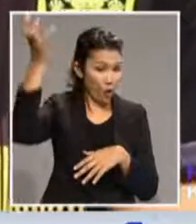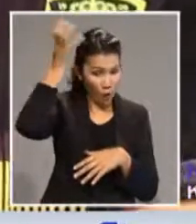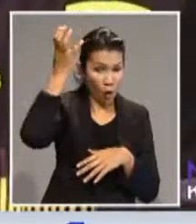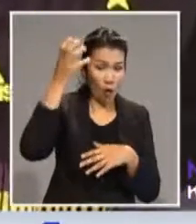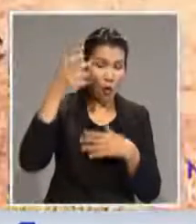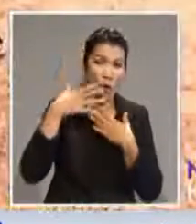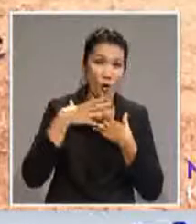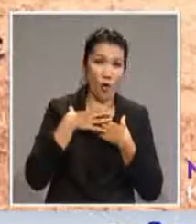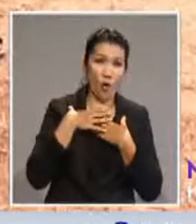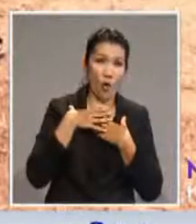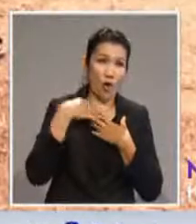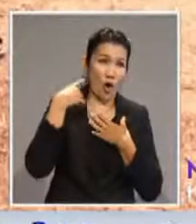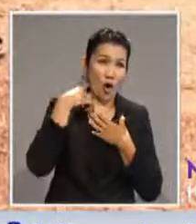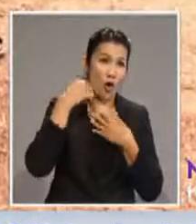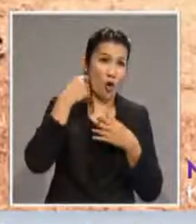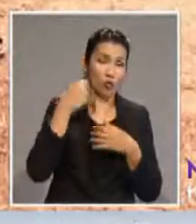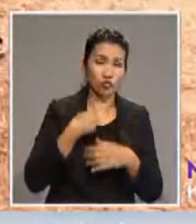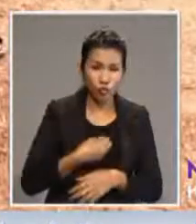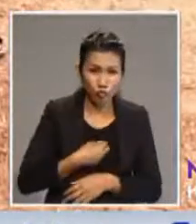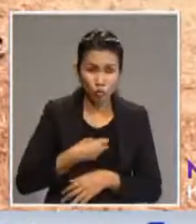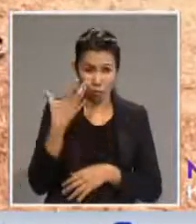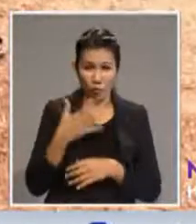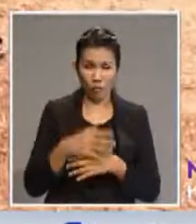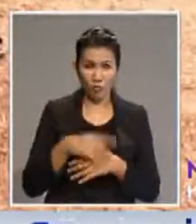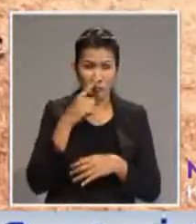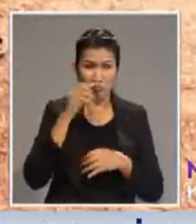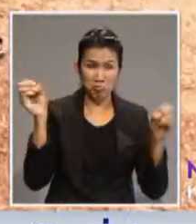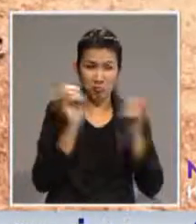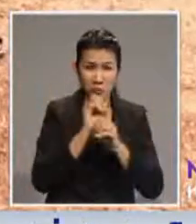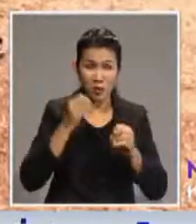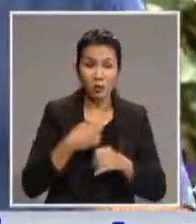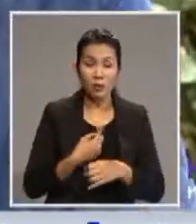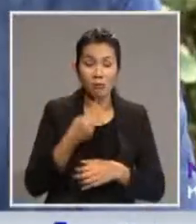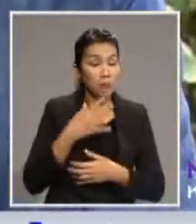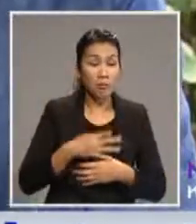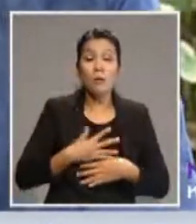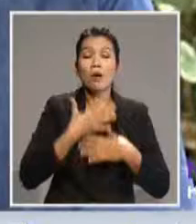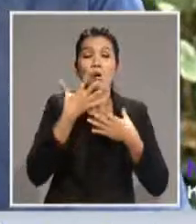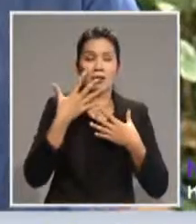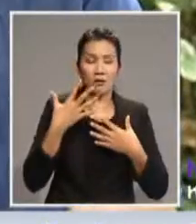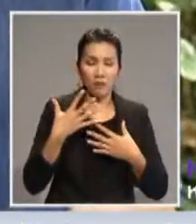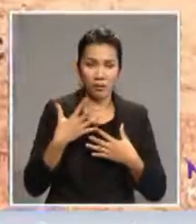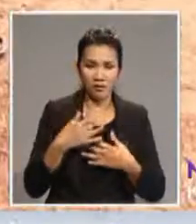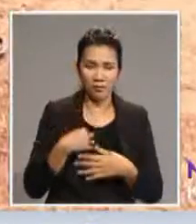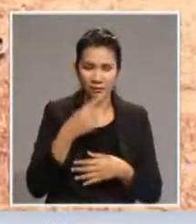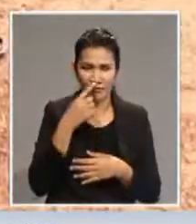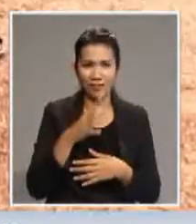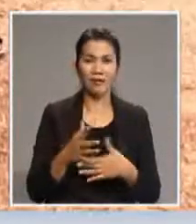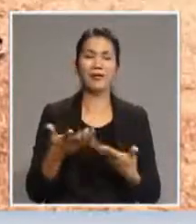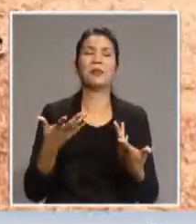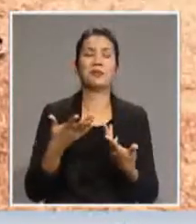นะเมื่อกี ้ ตกใจหมดเลยไม่เคยหายใจอะไรขนาดนี้มาก่อน ใจหาย